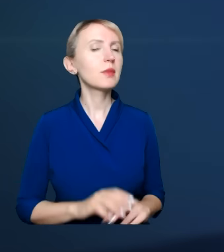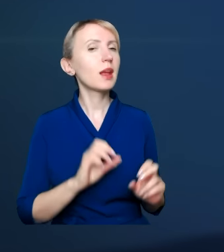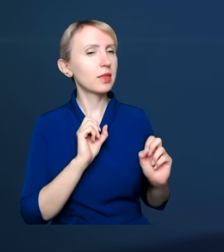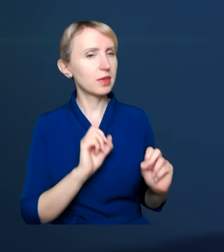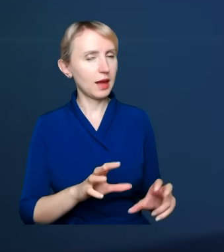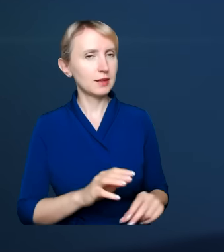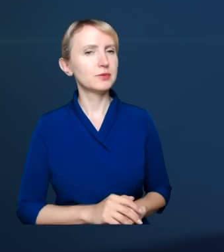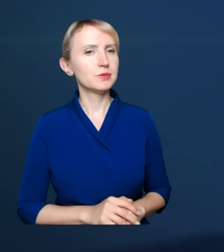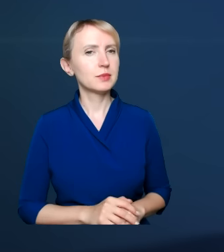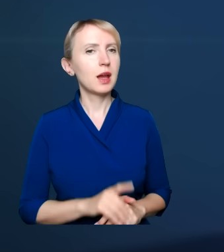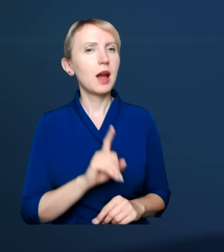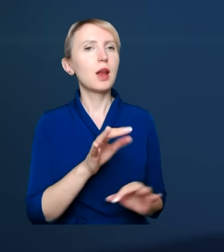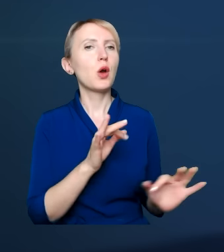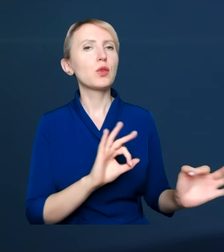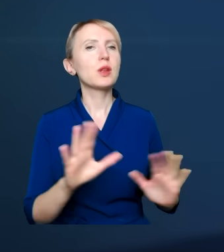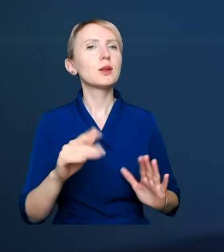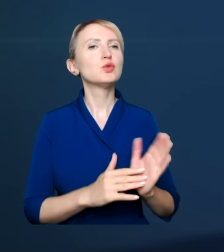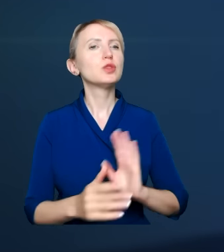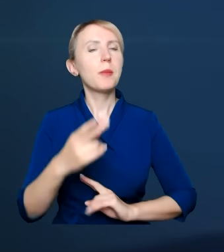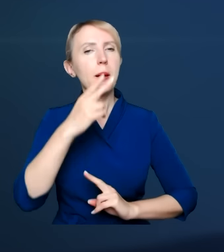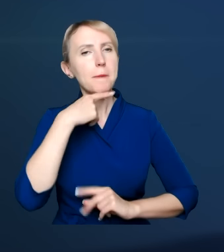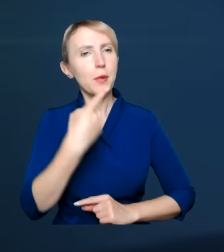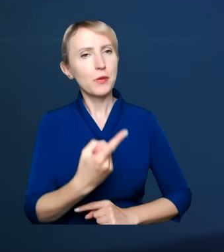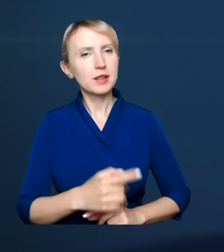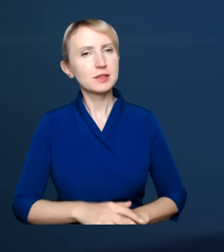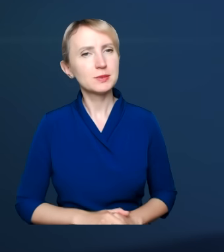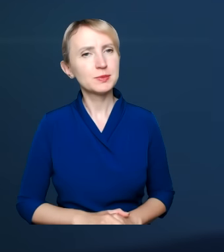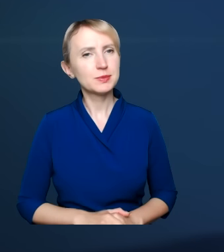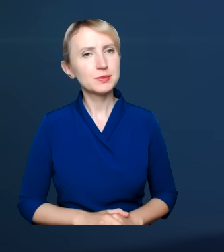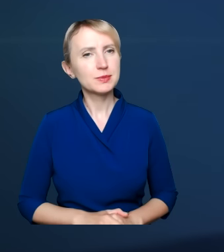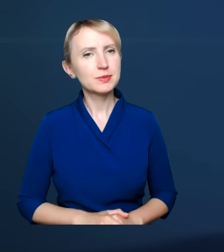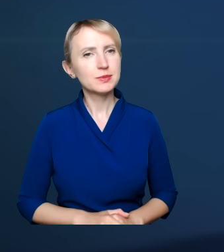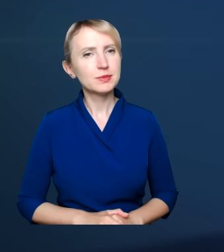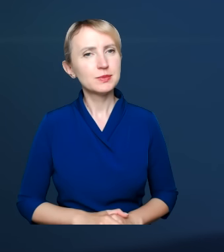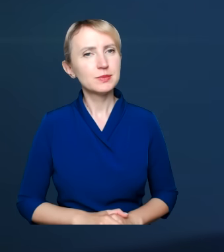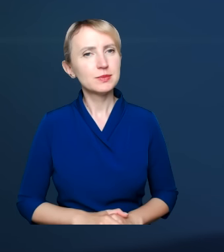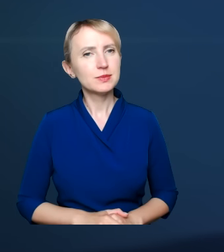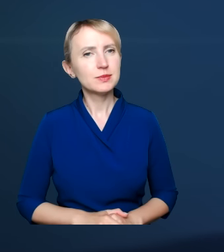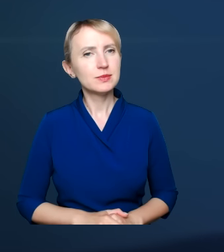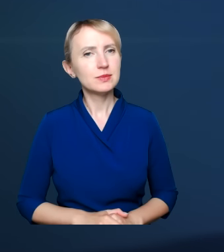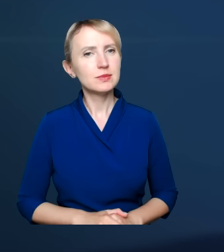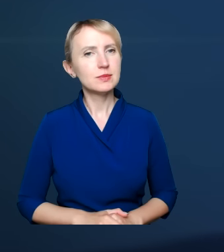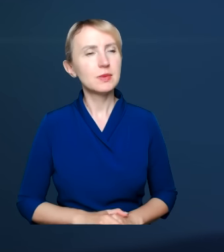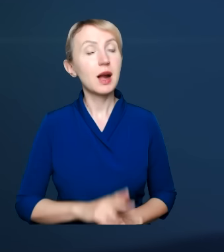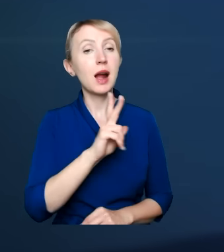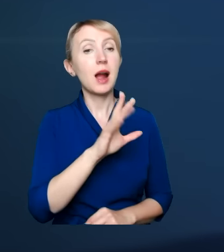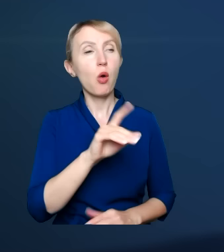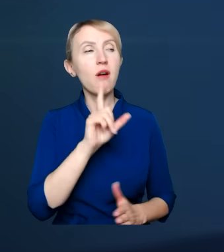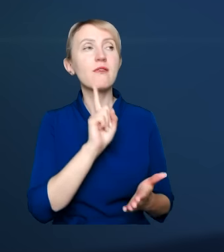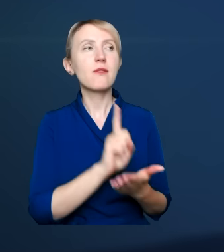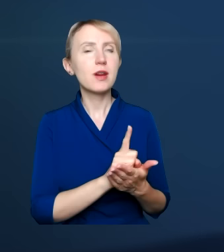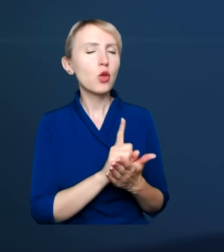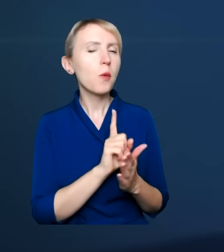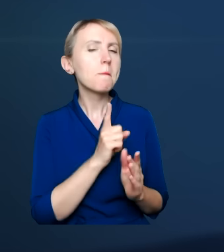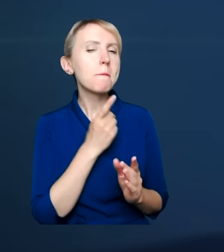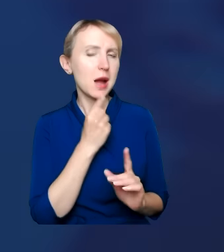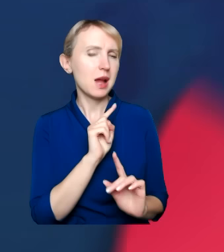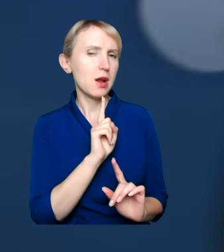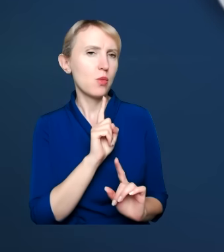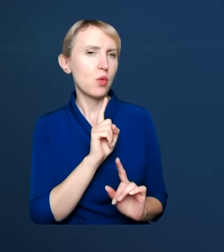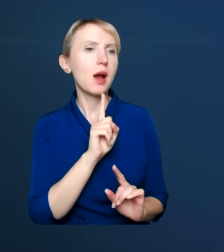razu trzeba zauważyć że ta wygrana choć bardzo minimalna została